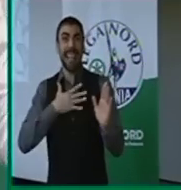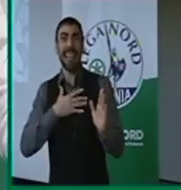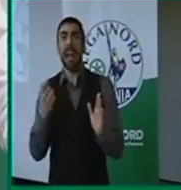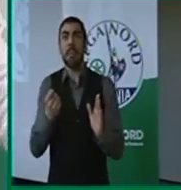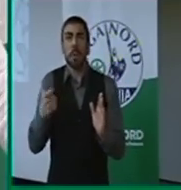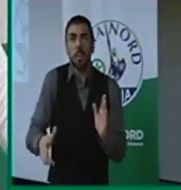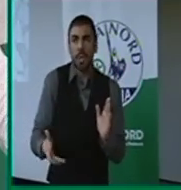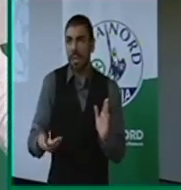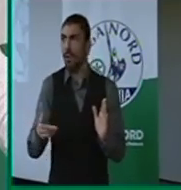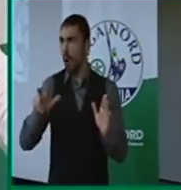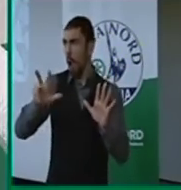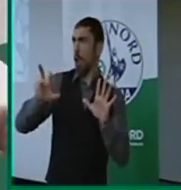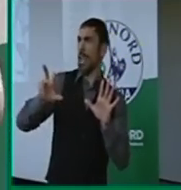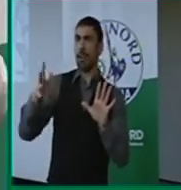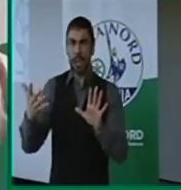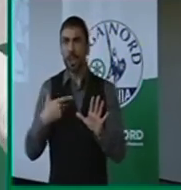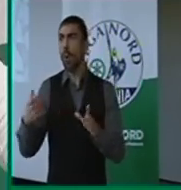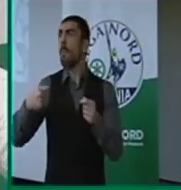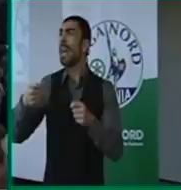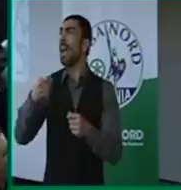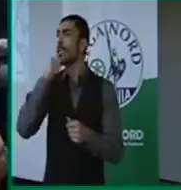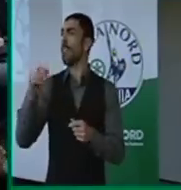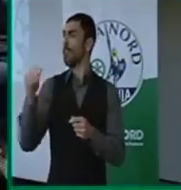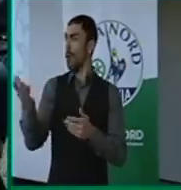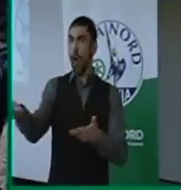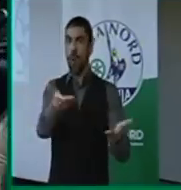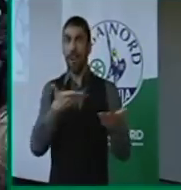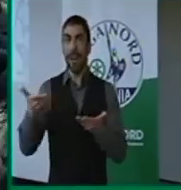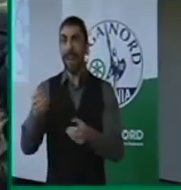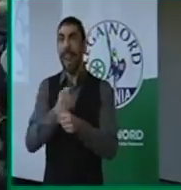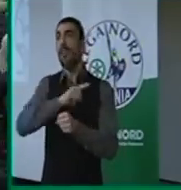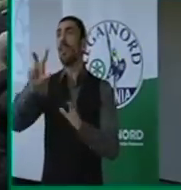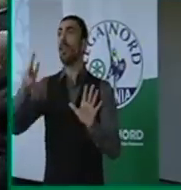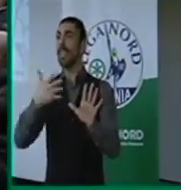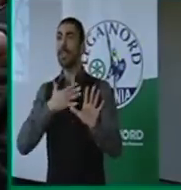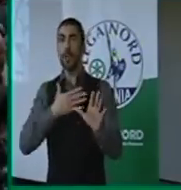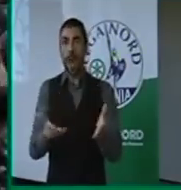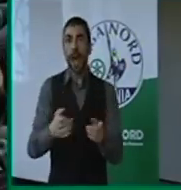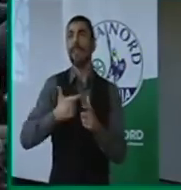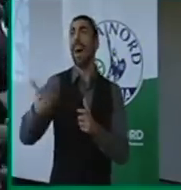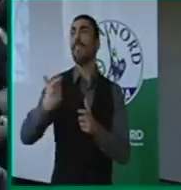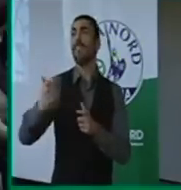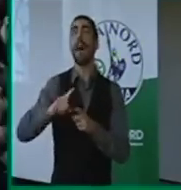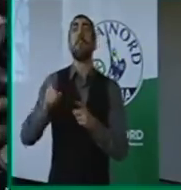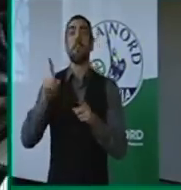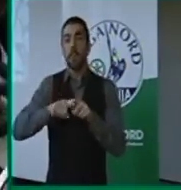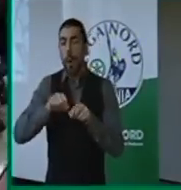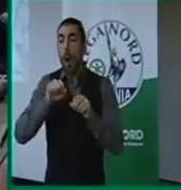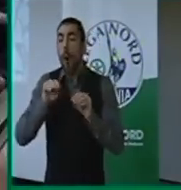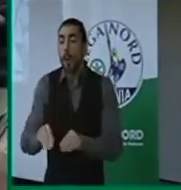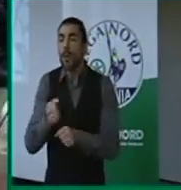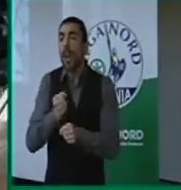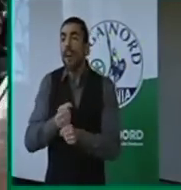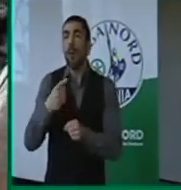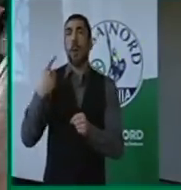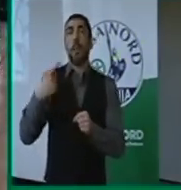Insomma 8085 il mercato ha bisogno di Giovanotti di 85 anni che continuino a lavorare occupando posti di lavoro per